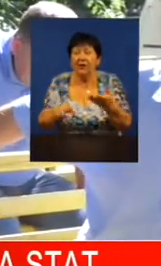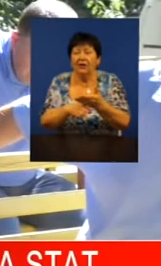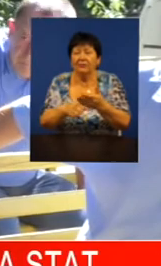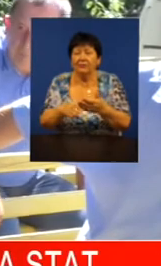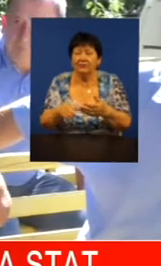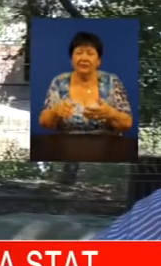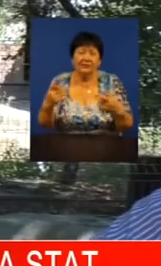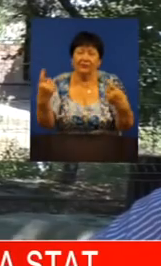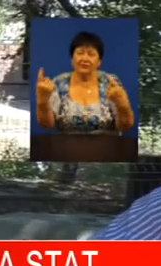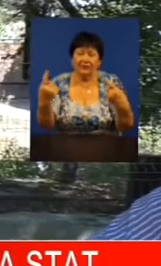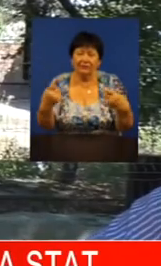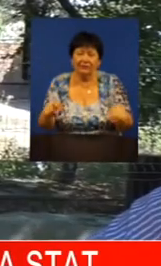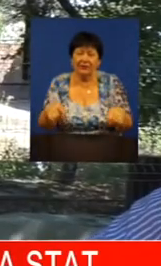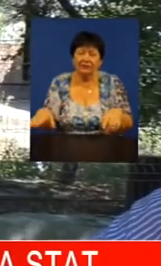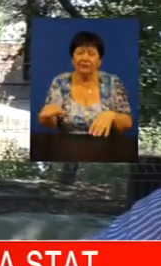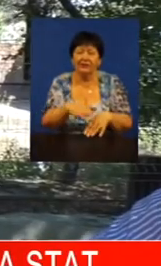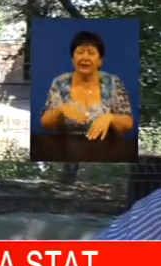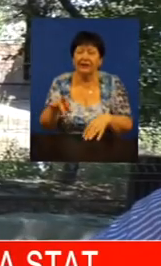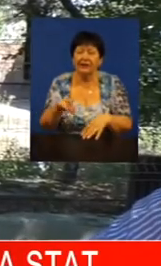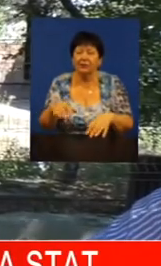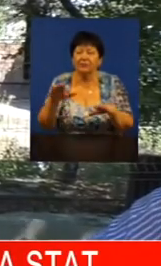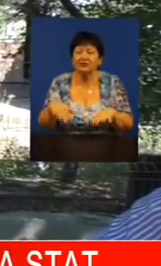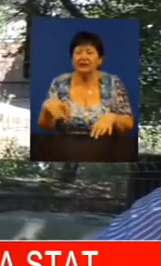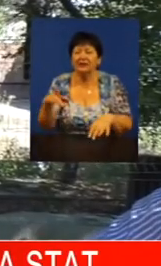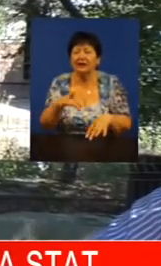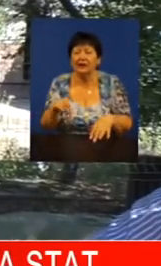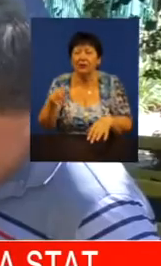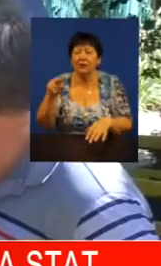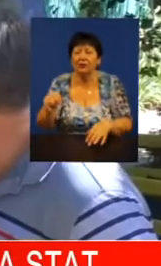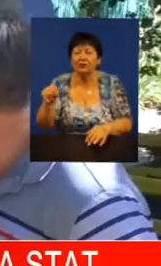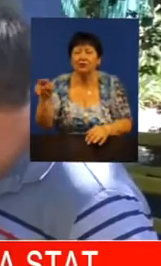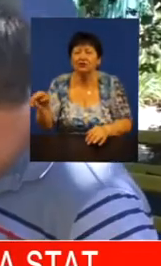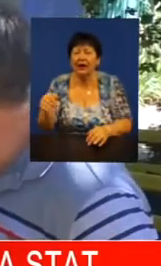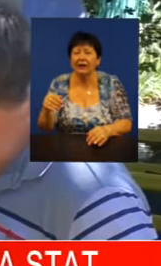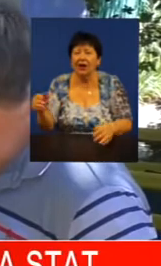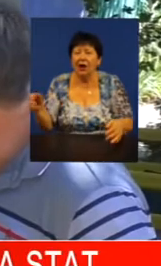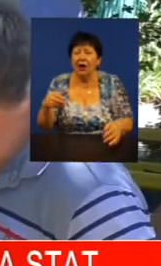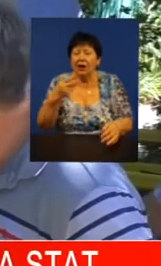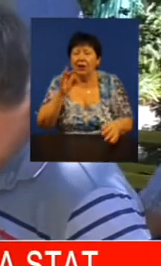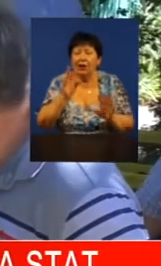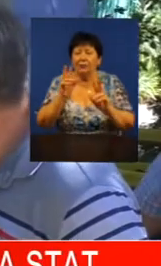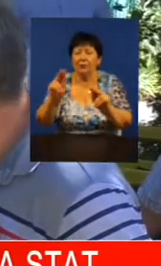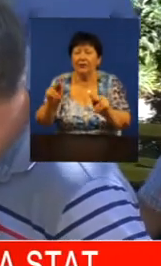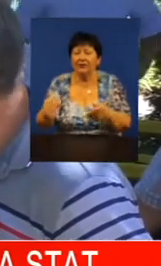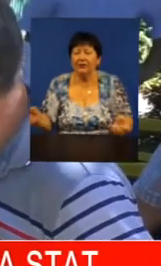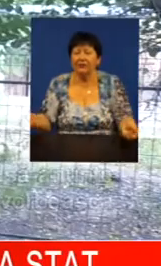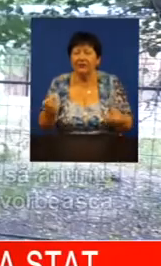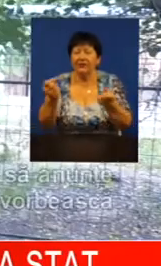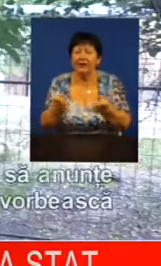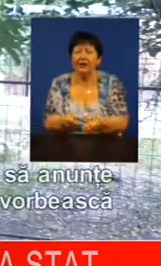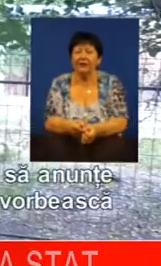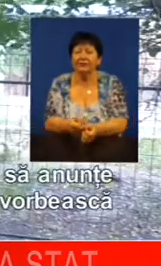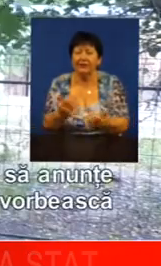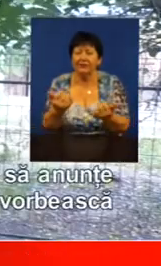fi foarte grave pentru întreg raion. Președintele raionului, Piotr Pușcar, promite susținerea producătorilor.